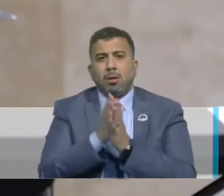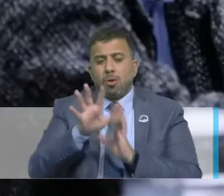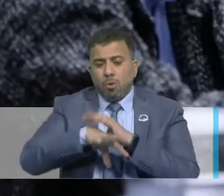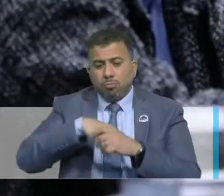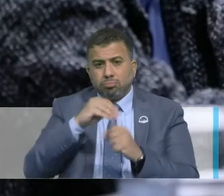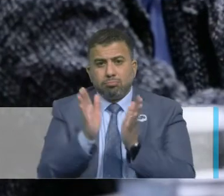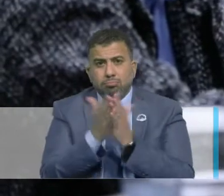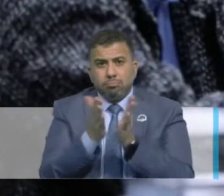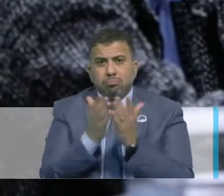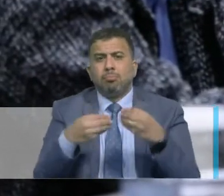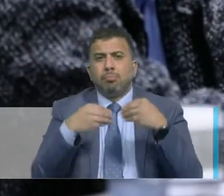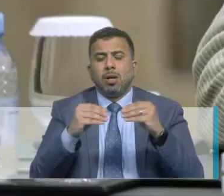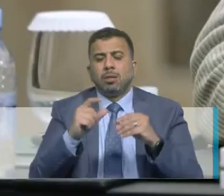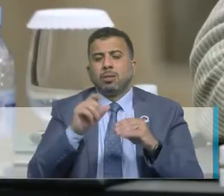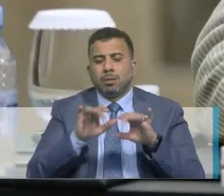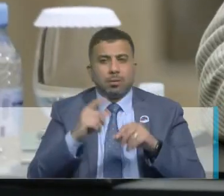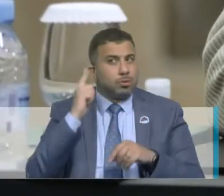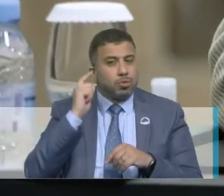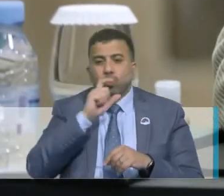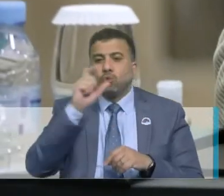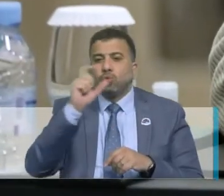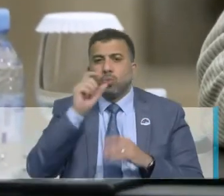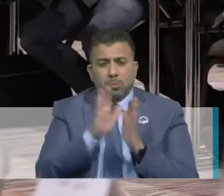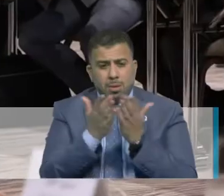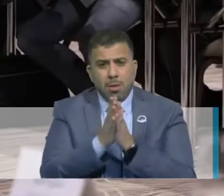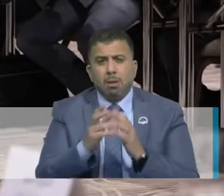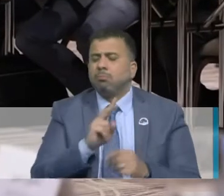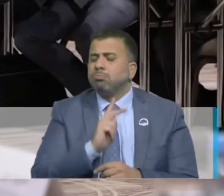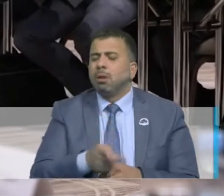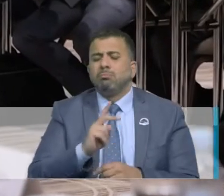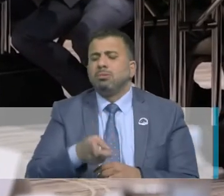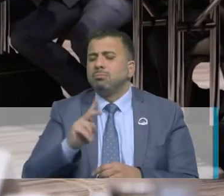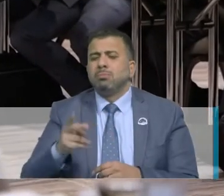الميسرة، إنتاج الكتب الصوتية وغيرها